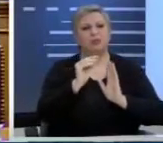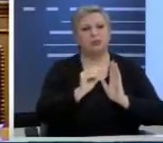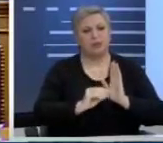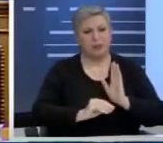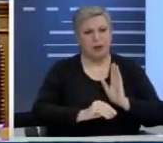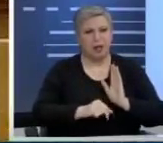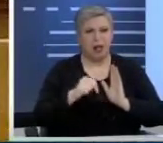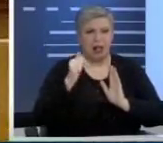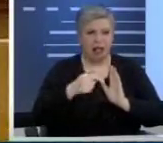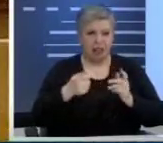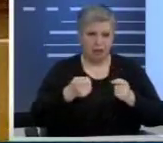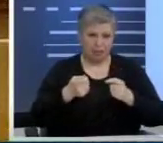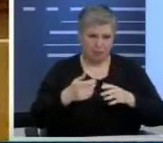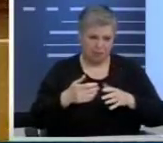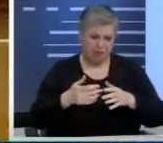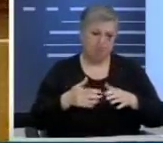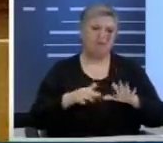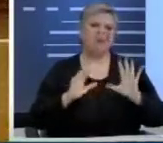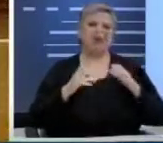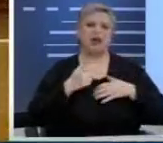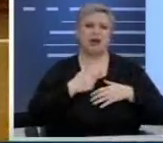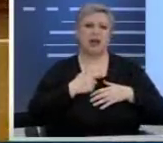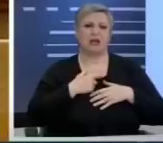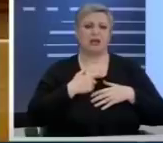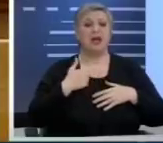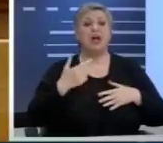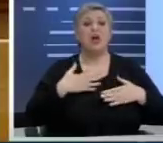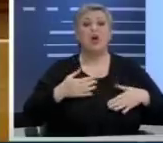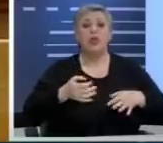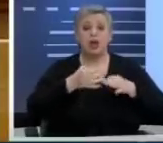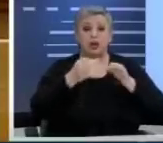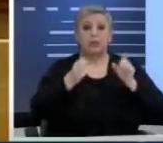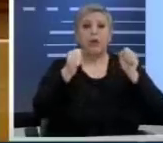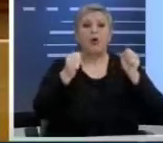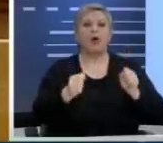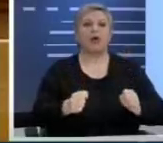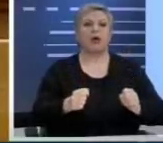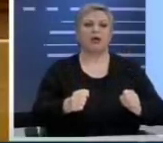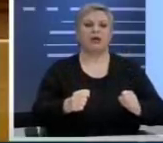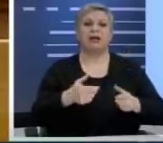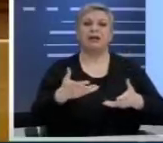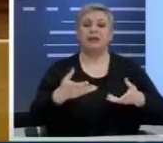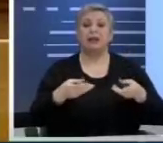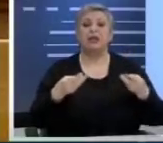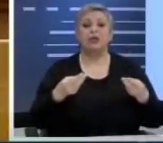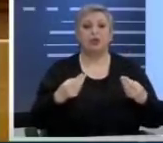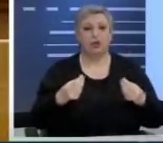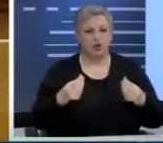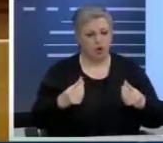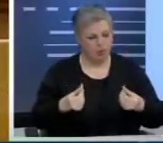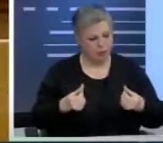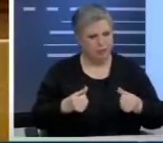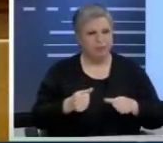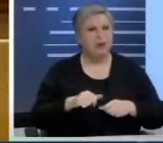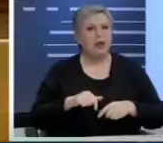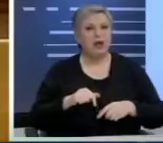να το κάνω αυτό. Θέλω να σας πω το βασικό επιχείρημα. Το βασικό επιχείρημα που είναι. Και το βασικό